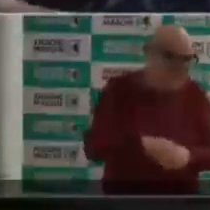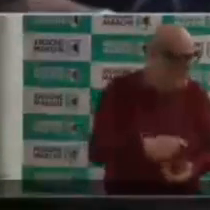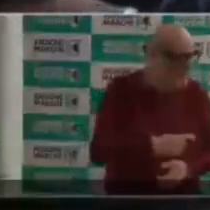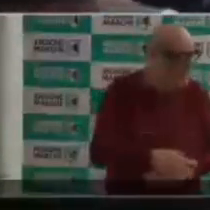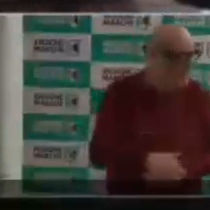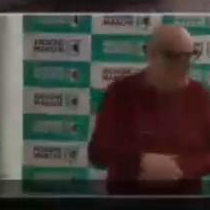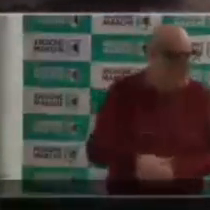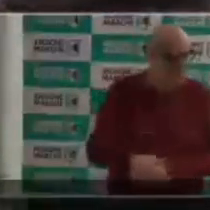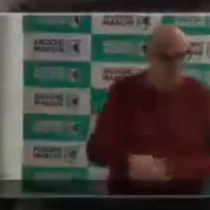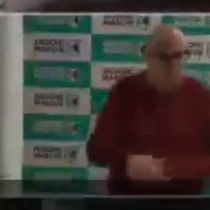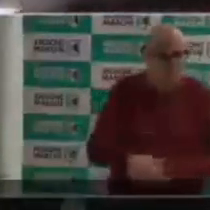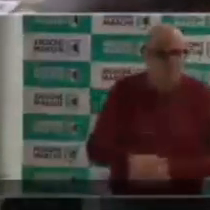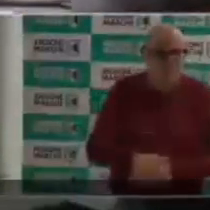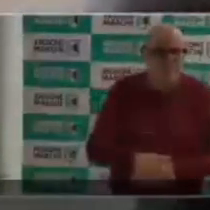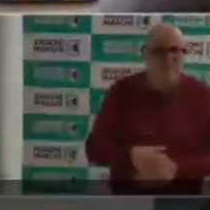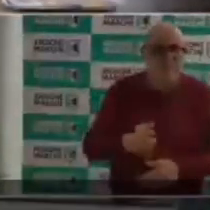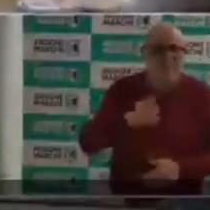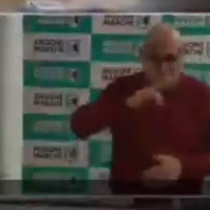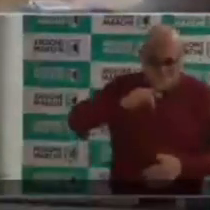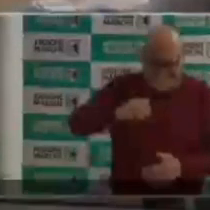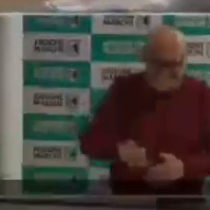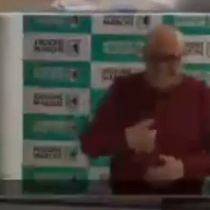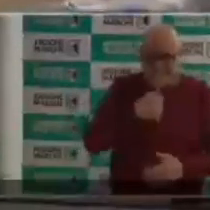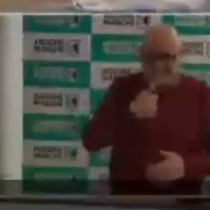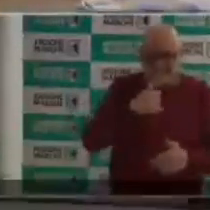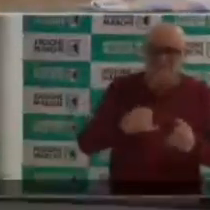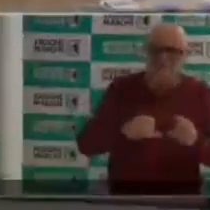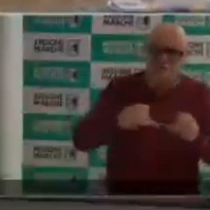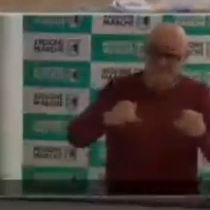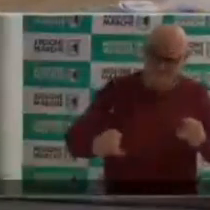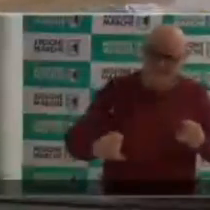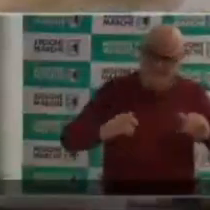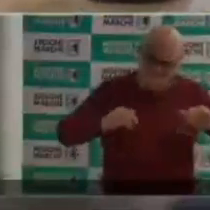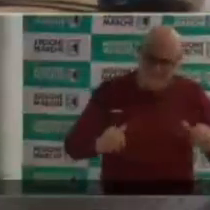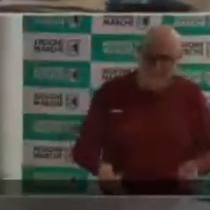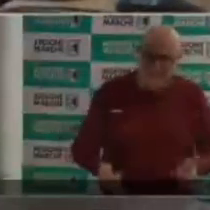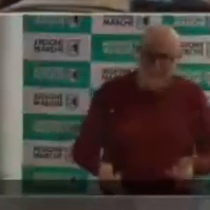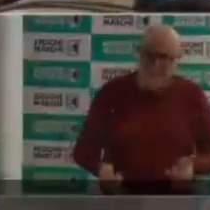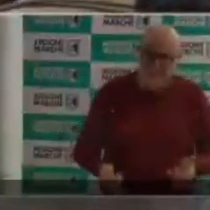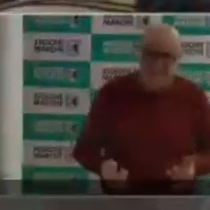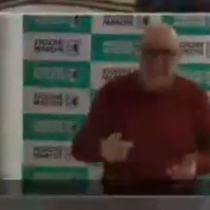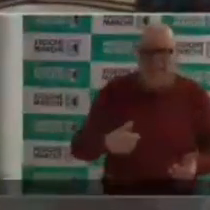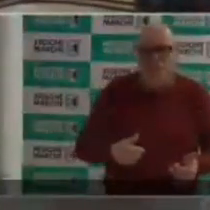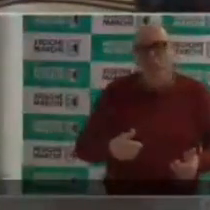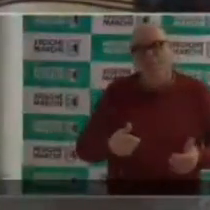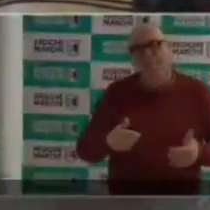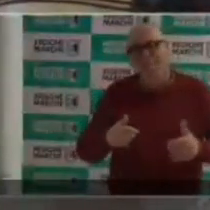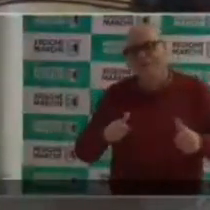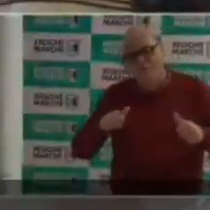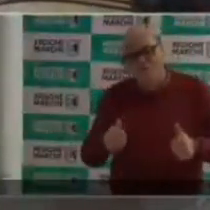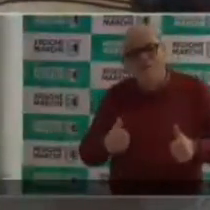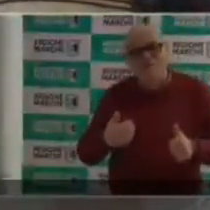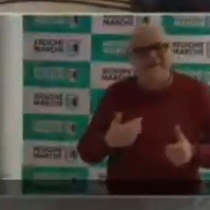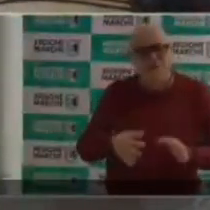Posso integrare? Sì, come? No, sì, a distanza, parlavi di un servizio a distanza, però in un modello di collaborazione come